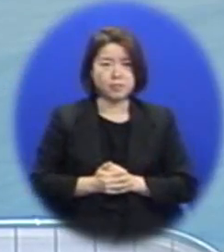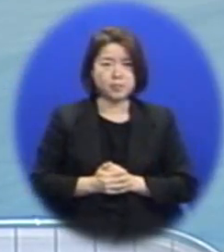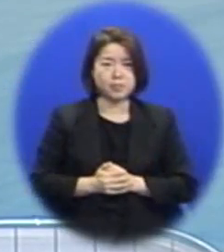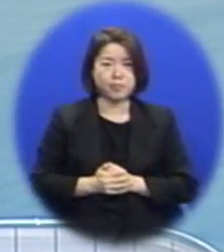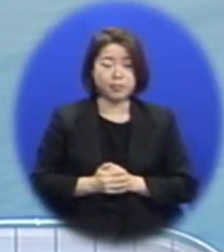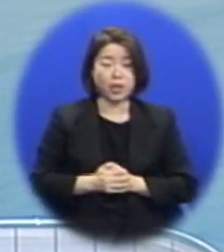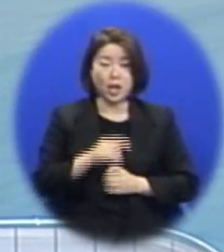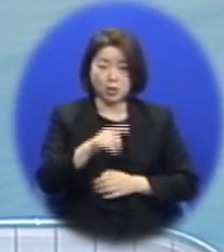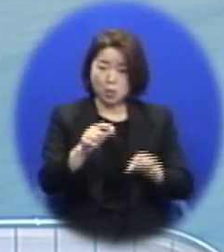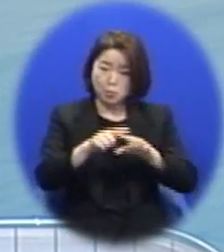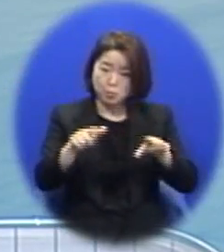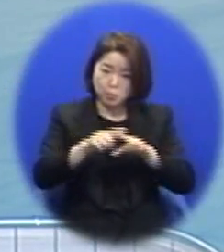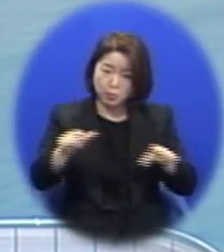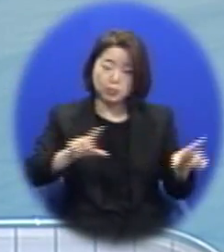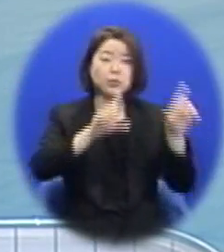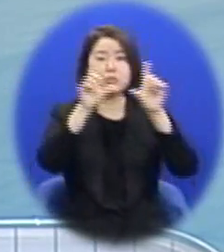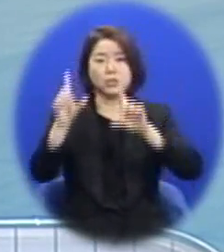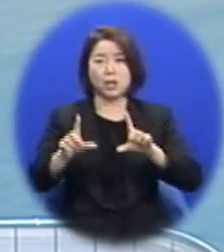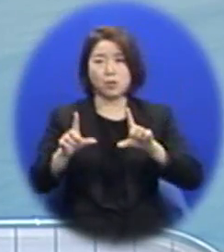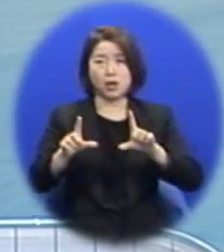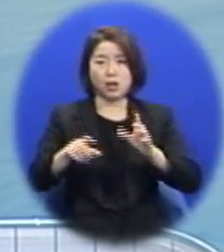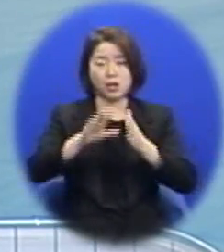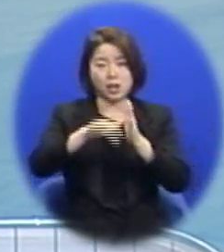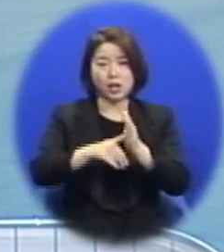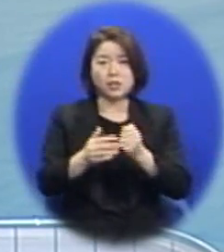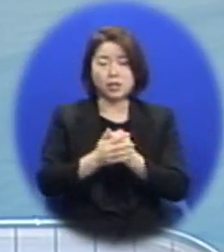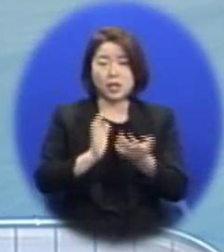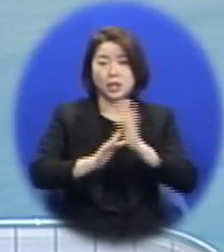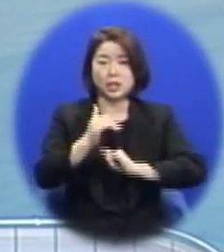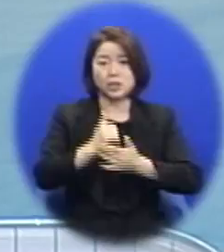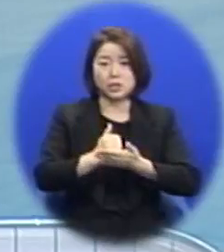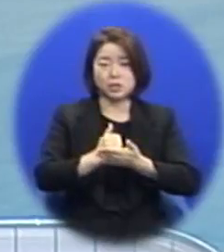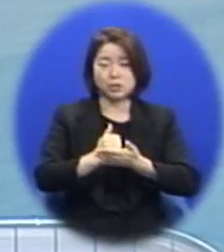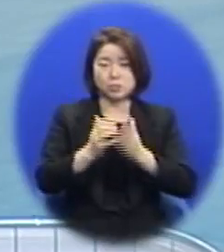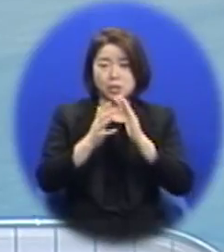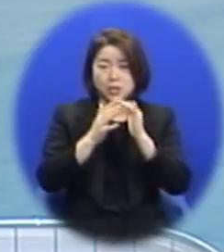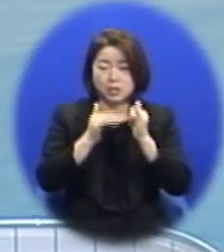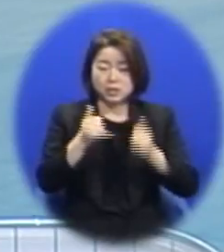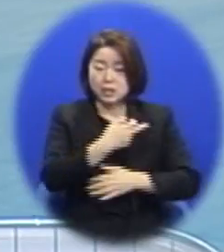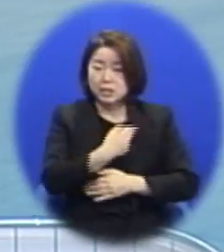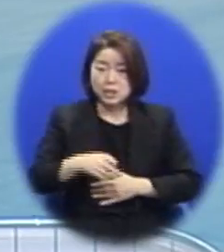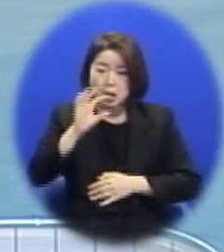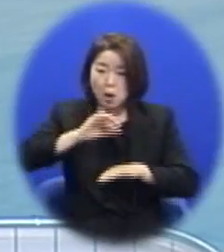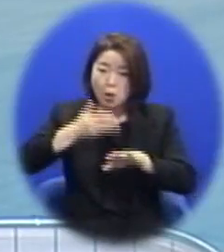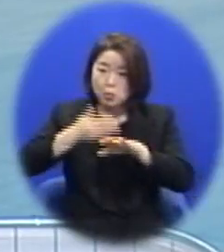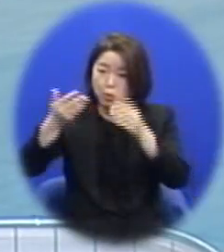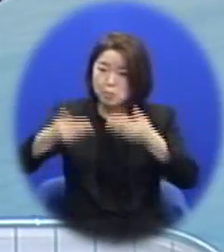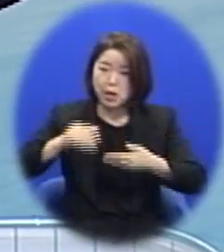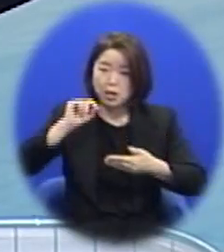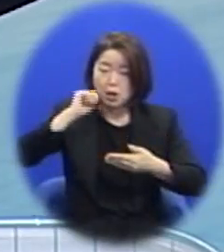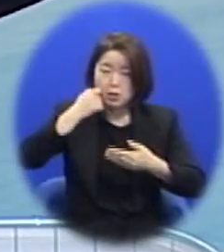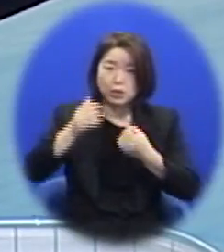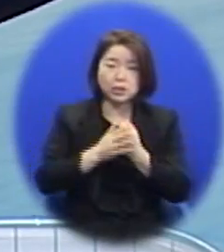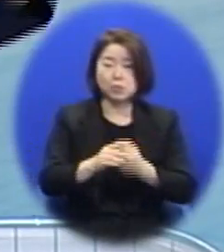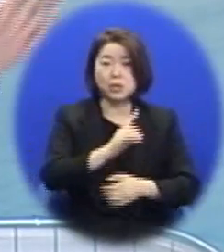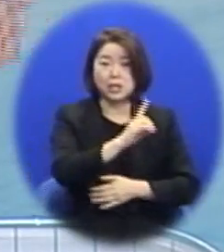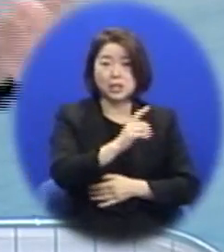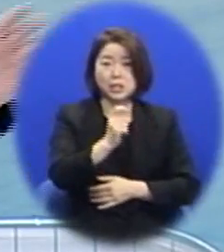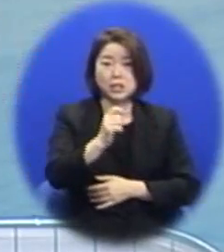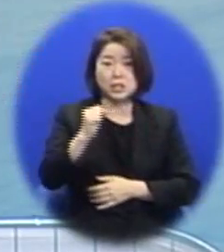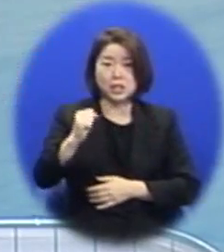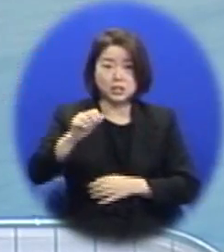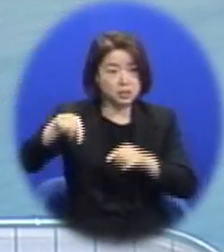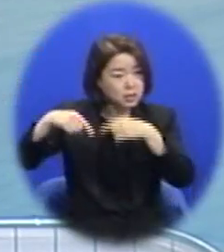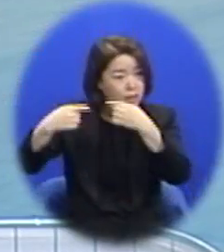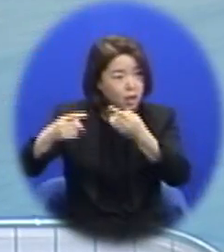너 일상생활 거기서는 예수님의 제자로 훈련받을 수 없을 것 같아서 너 DTS 가면 그게